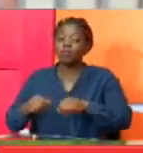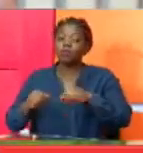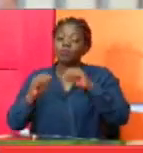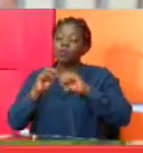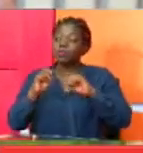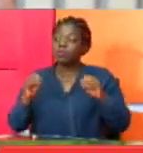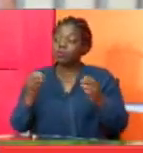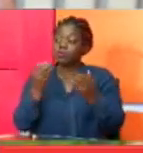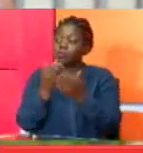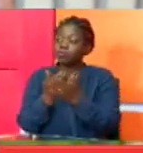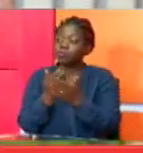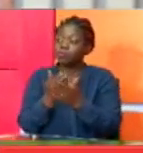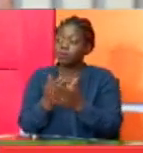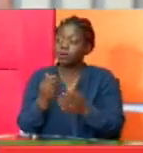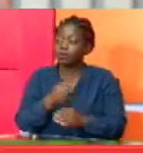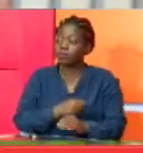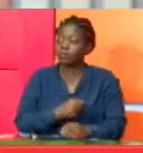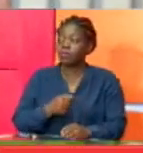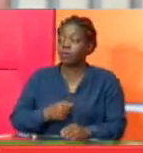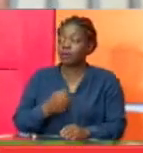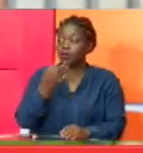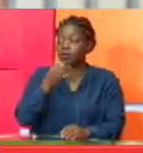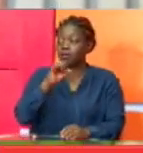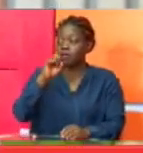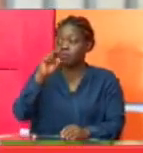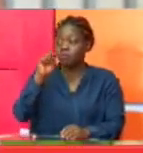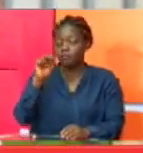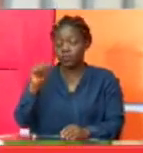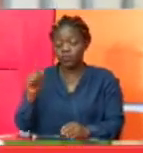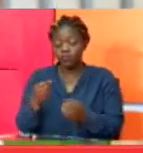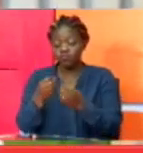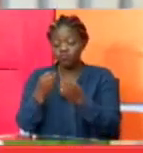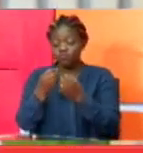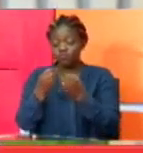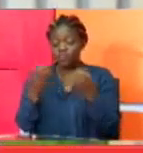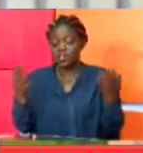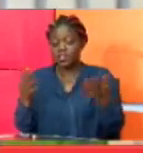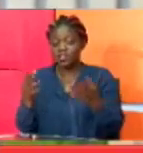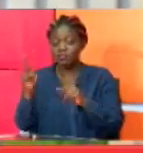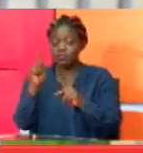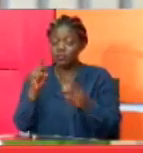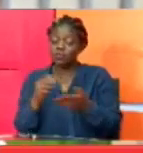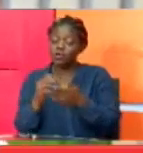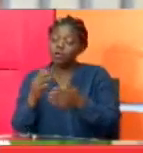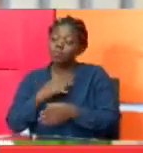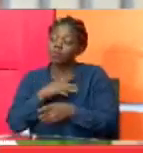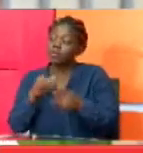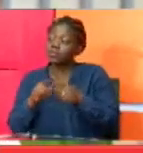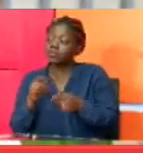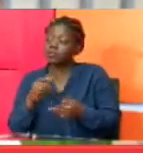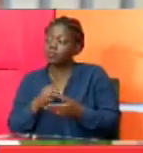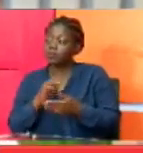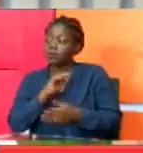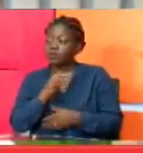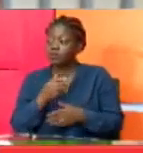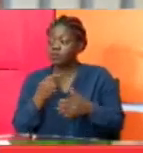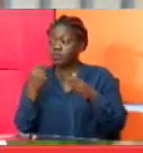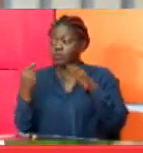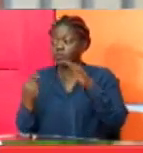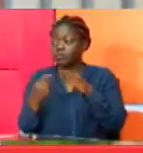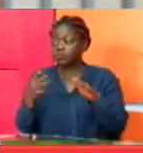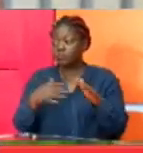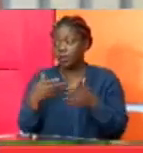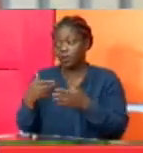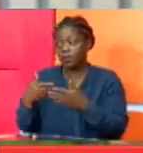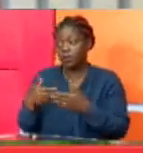buyambi mamafiina okuda eno yamba abantu bangi bambi naffe vaayo tuyambe embeera mwana